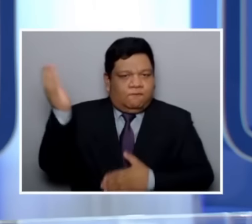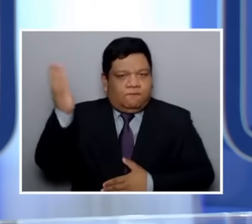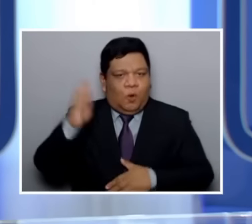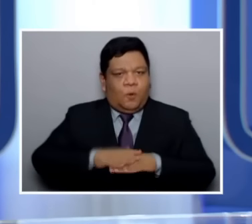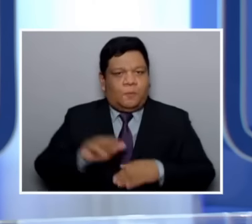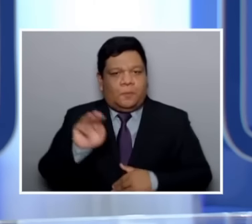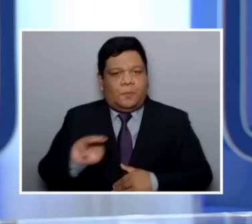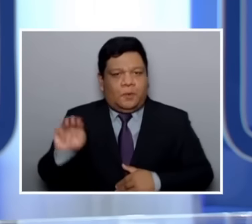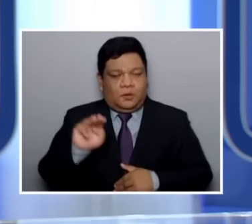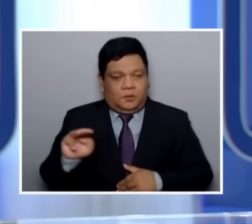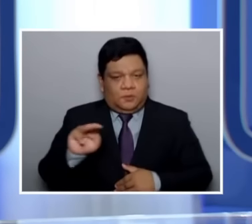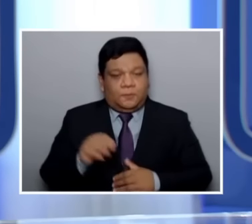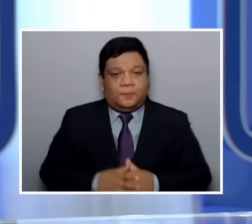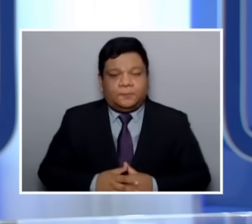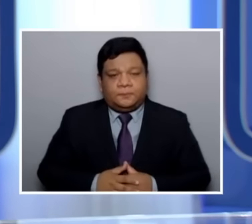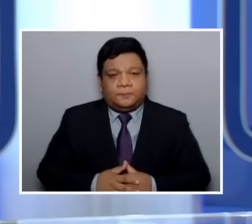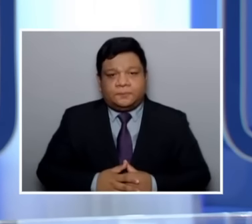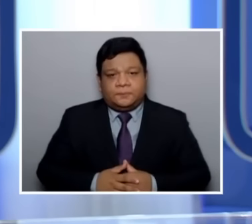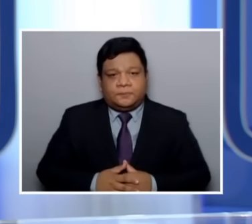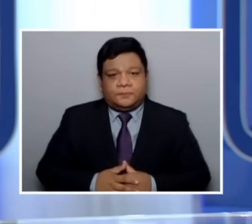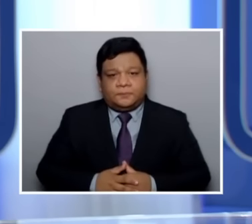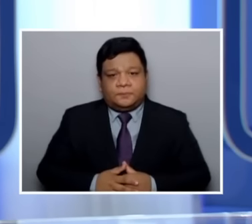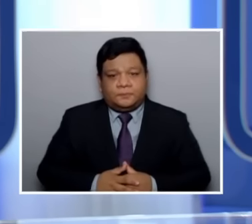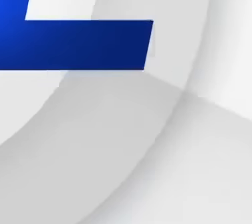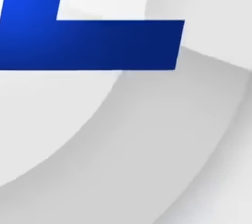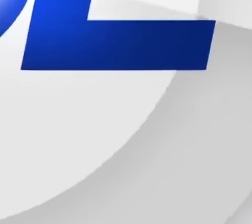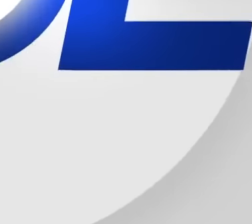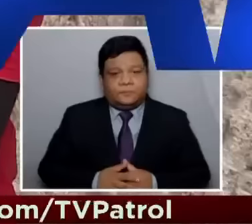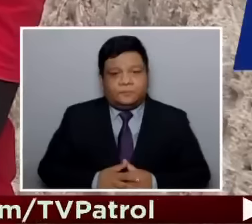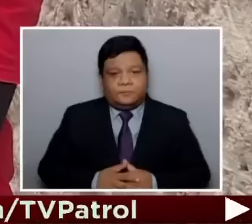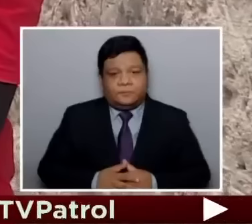Lunes. Nagpapatrol, Zen Hernandez.